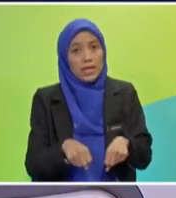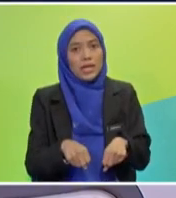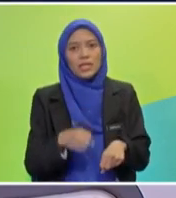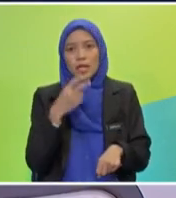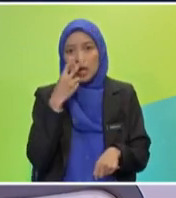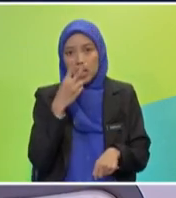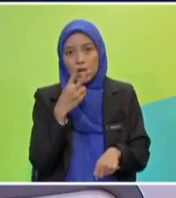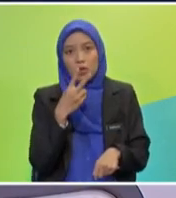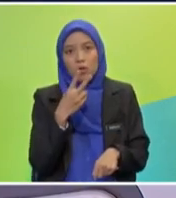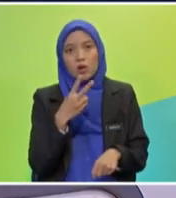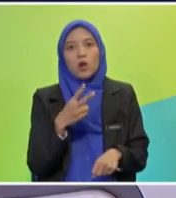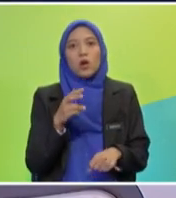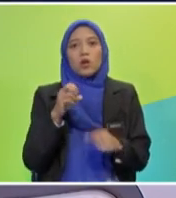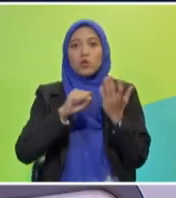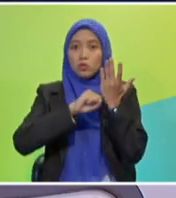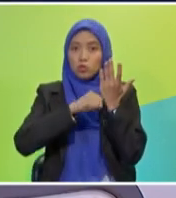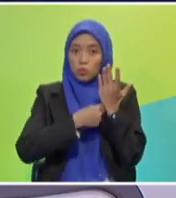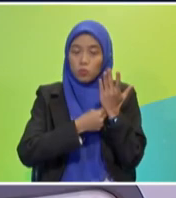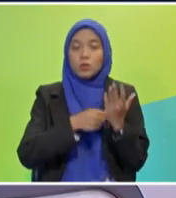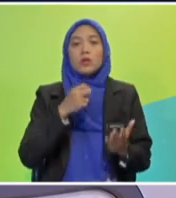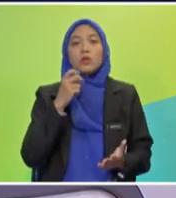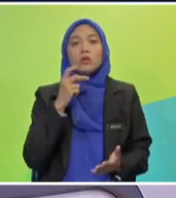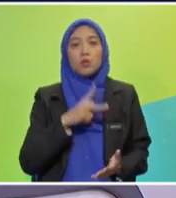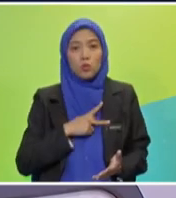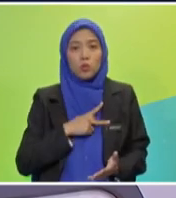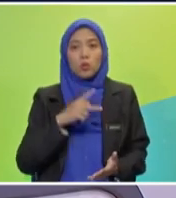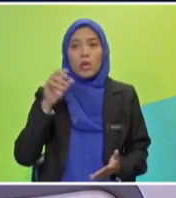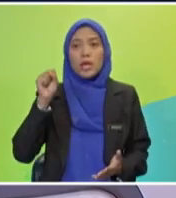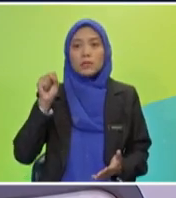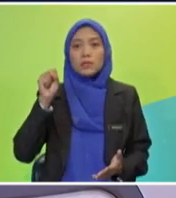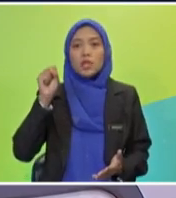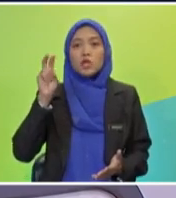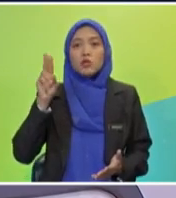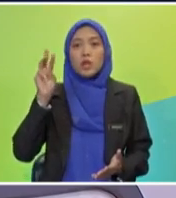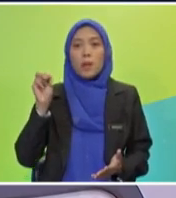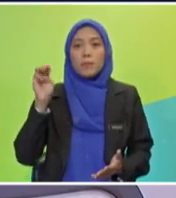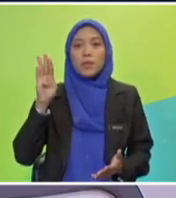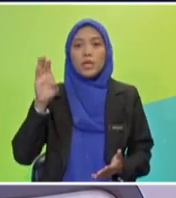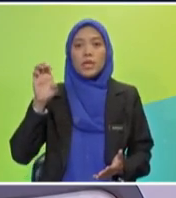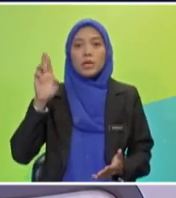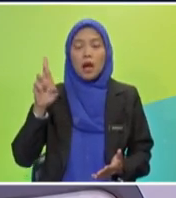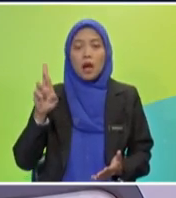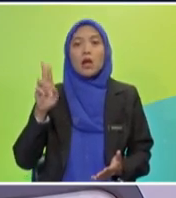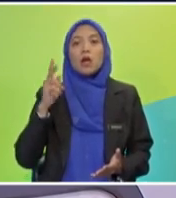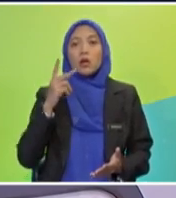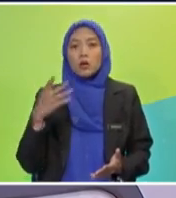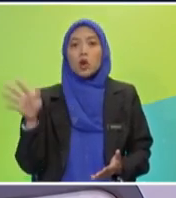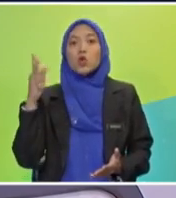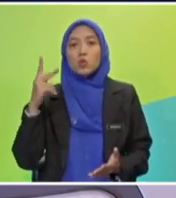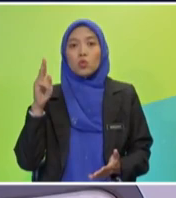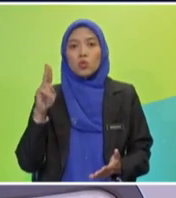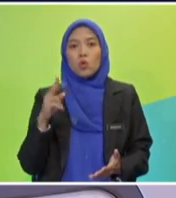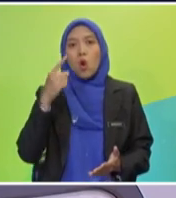laman sumberku. Jadi di situ cikgu akan muat naik semua bahan aktiviti kita pada hari ini